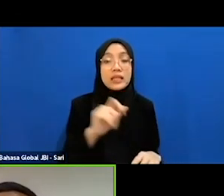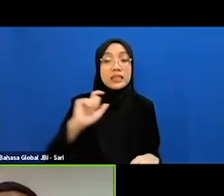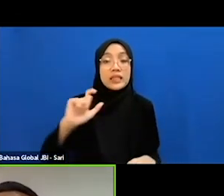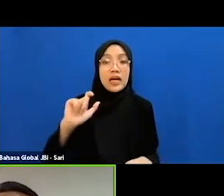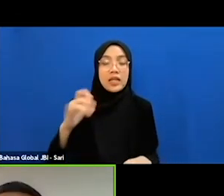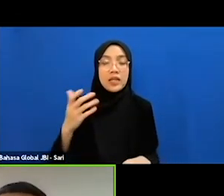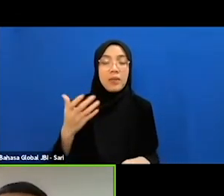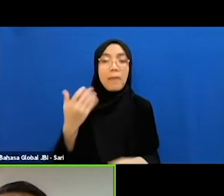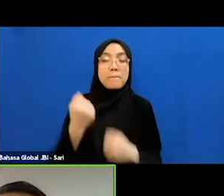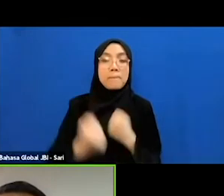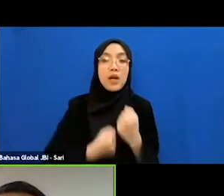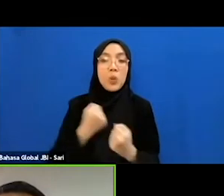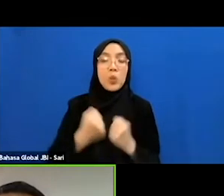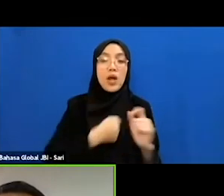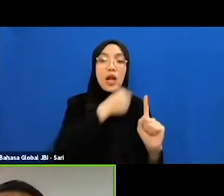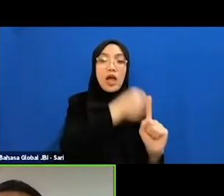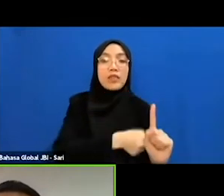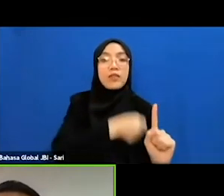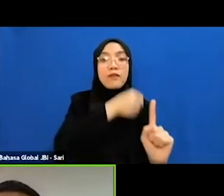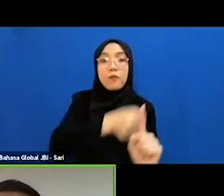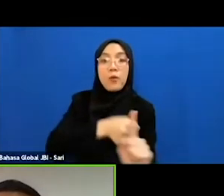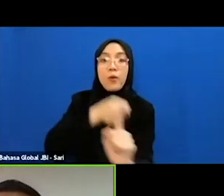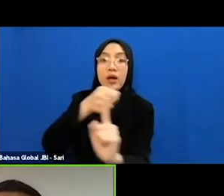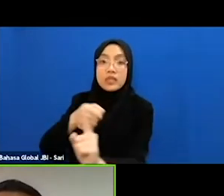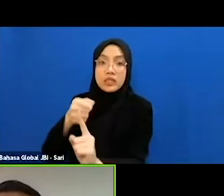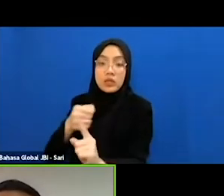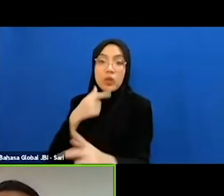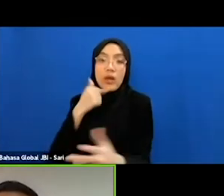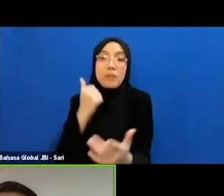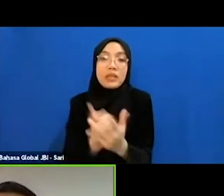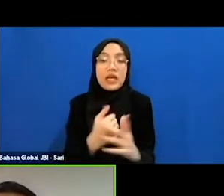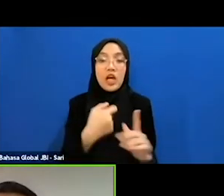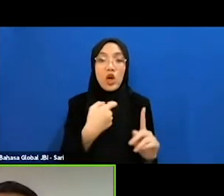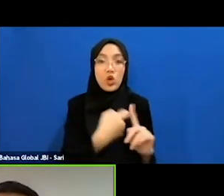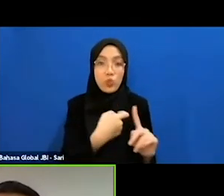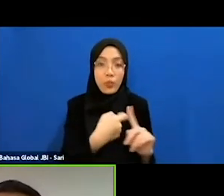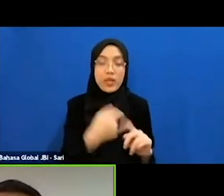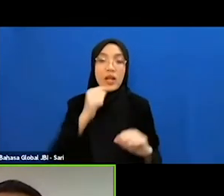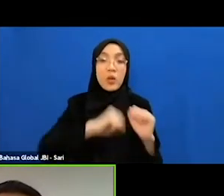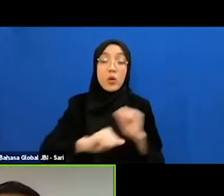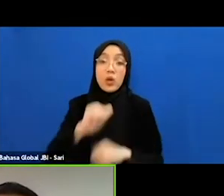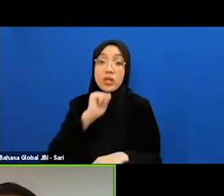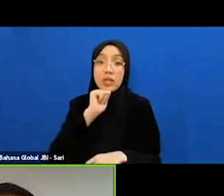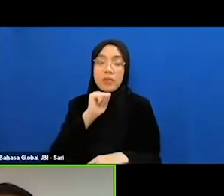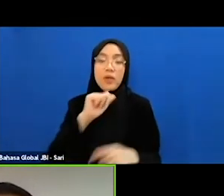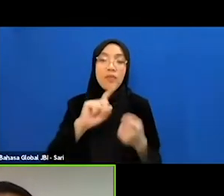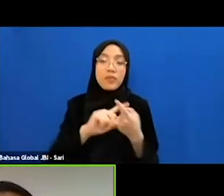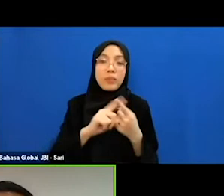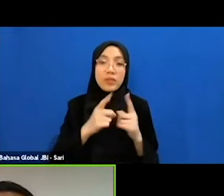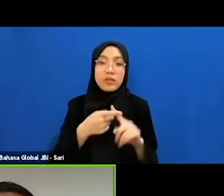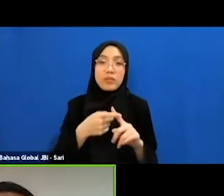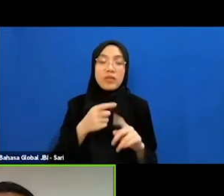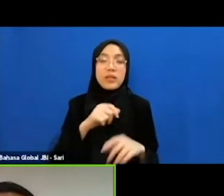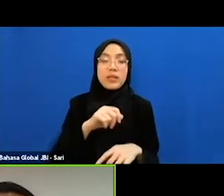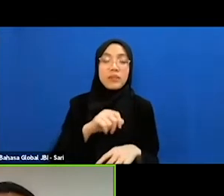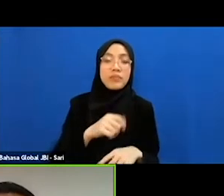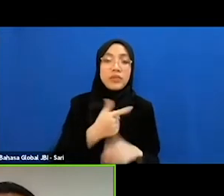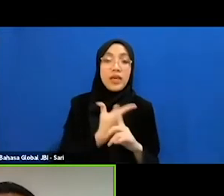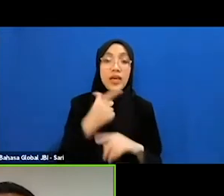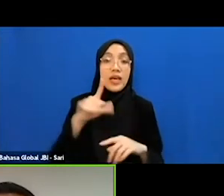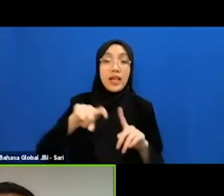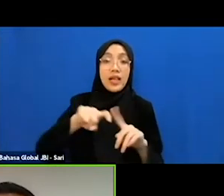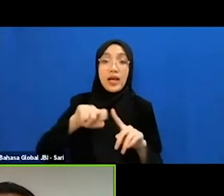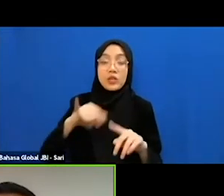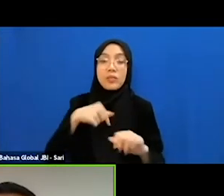cara melakukan advokasi terhadap kepentingan konsumen seperti dilakukan oleh temen-temen Perry lk.iii ditukar